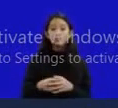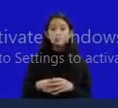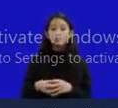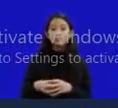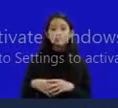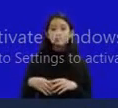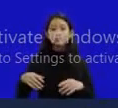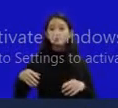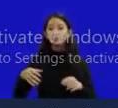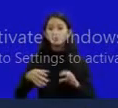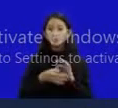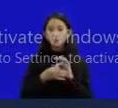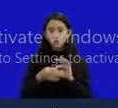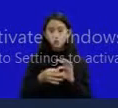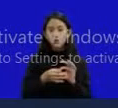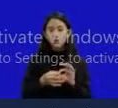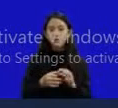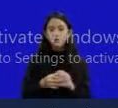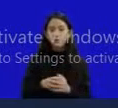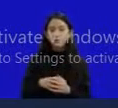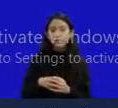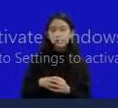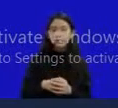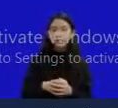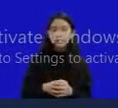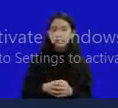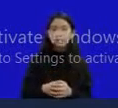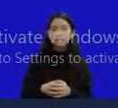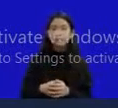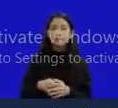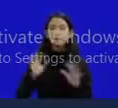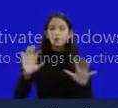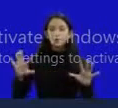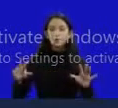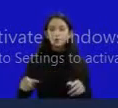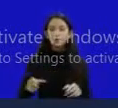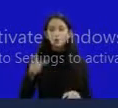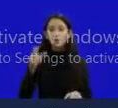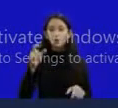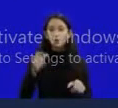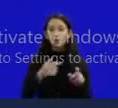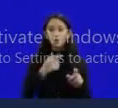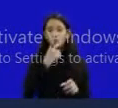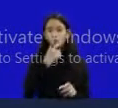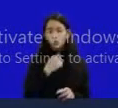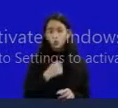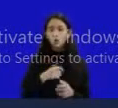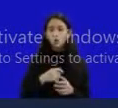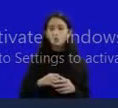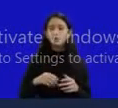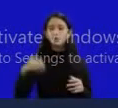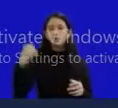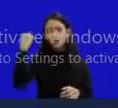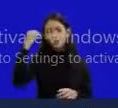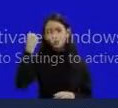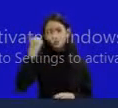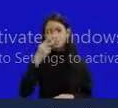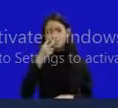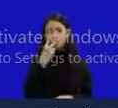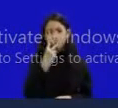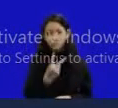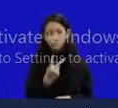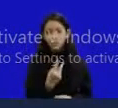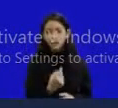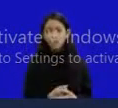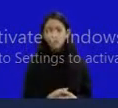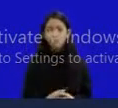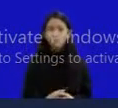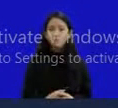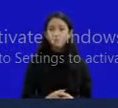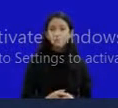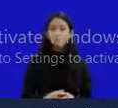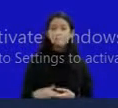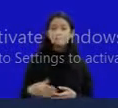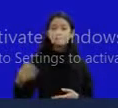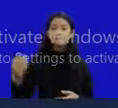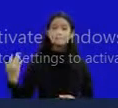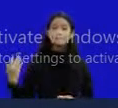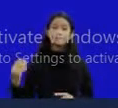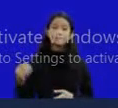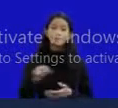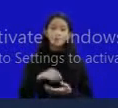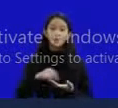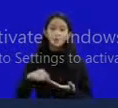memadai Hai banyak juga orang tua yang ia tidak bisa melihat peranan sekolah dalam